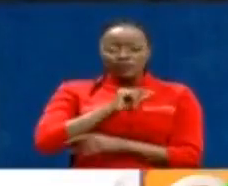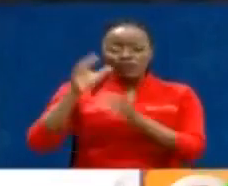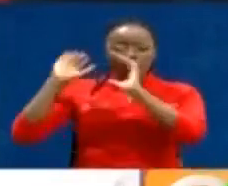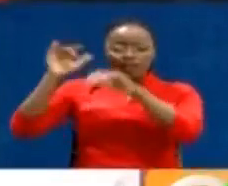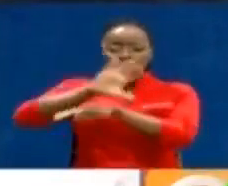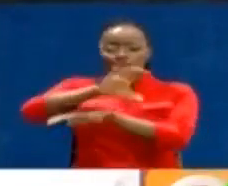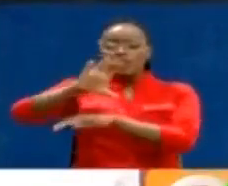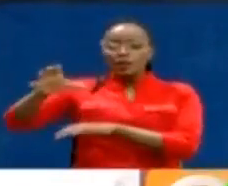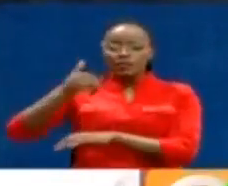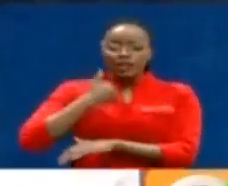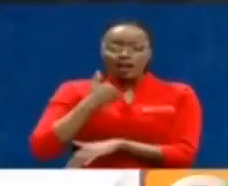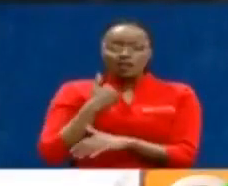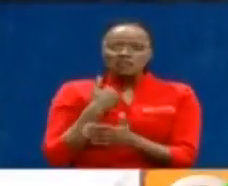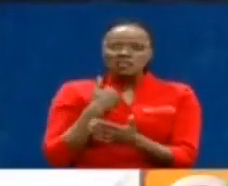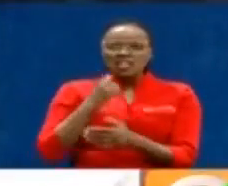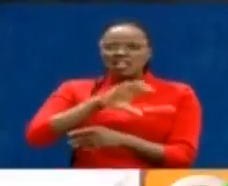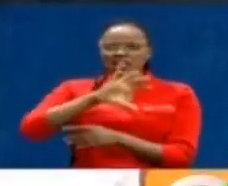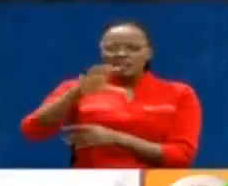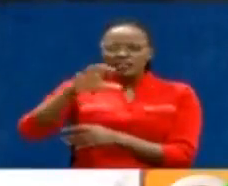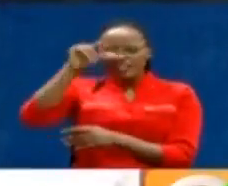kaunti ya Kilifi ilikuwa kaunti